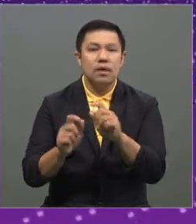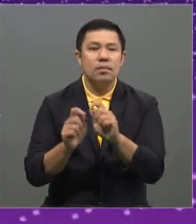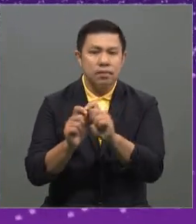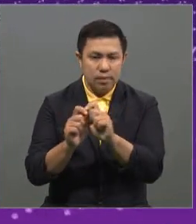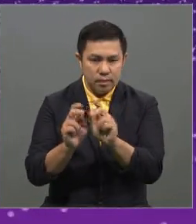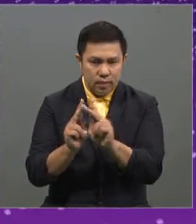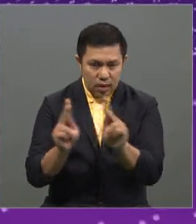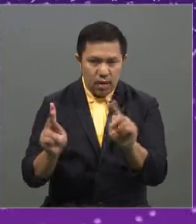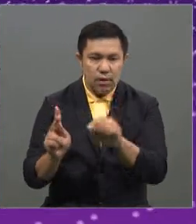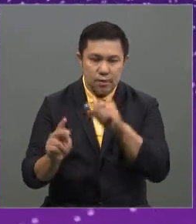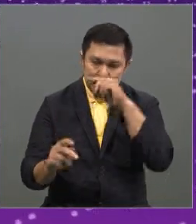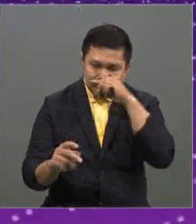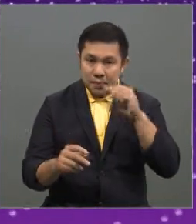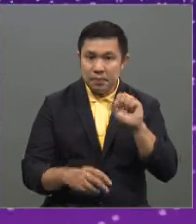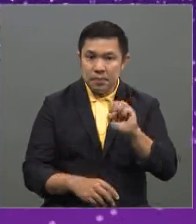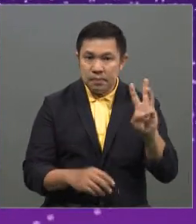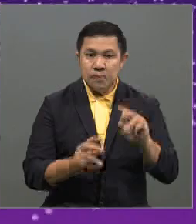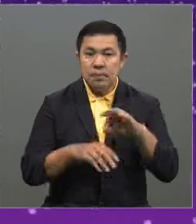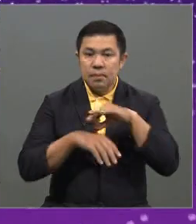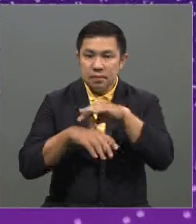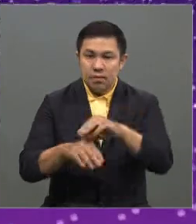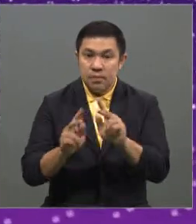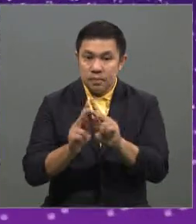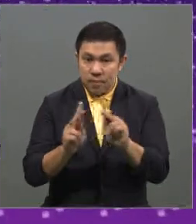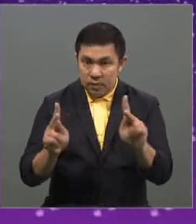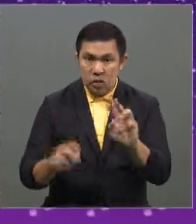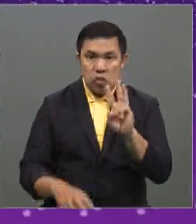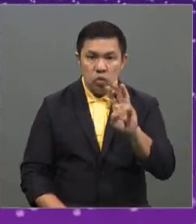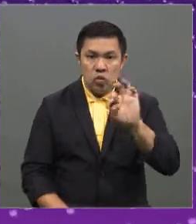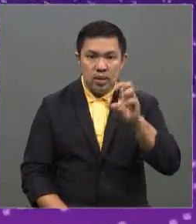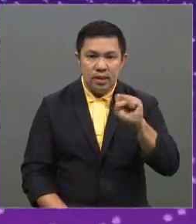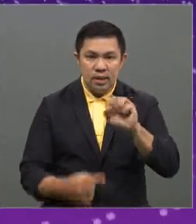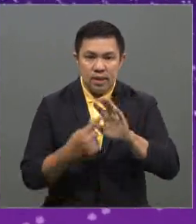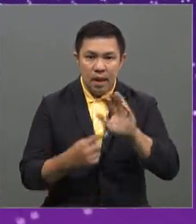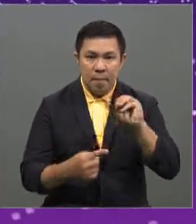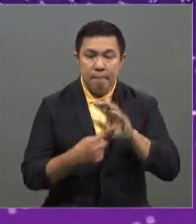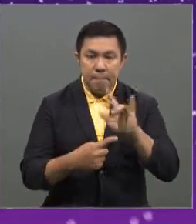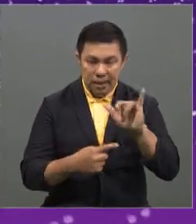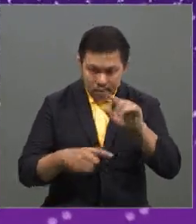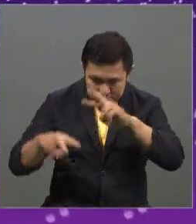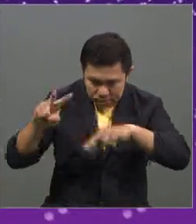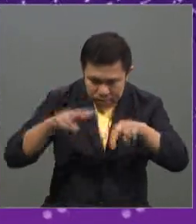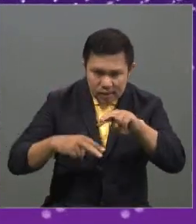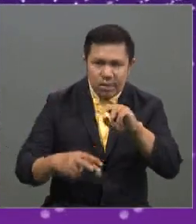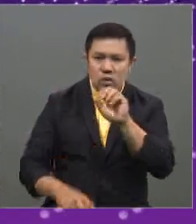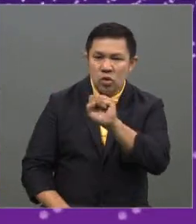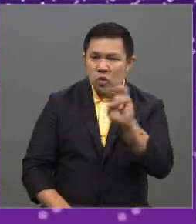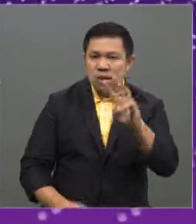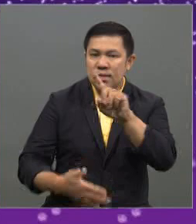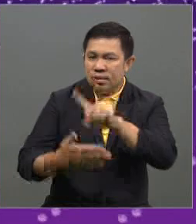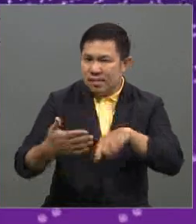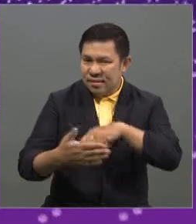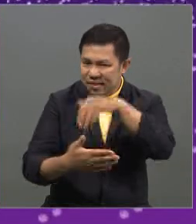ประชุมวุฒิสภาเห็นชอบตั้งกรรมาธิการวิสามัญพิจารณาศึกษาตรวจสอบเรื่องการเลือกสมาชิกวุฒิสภา